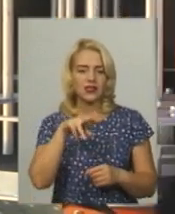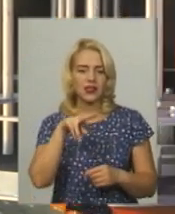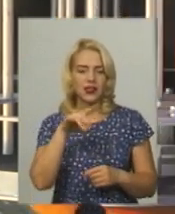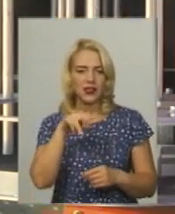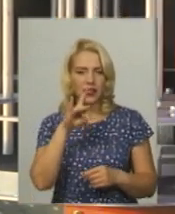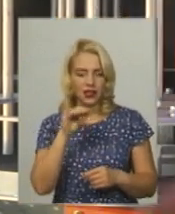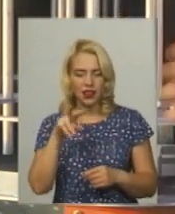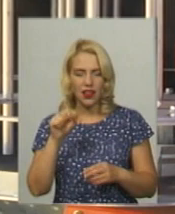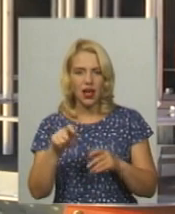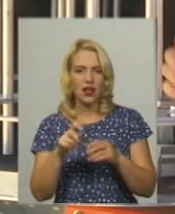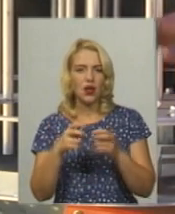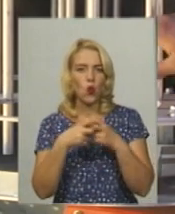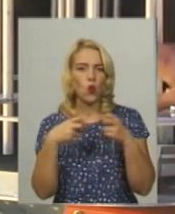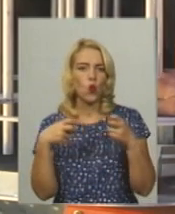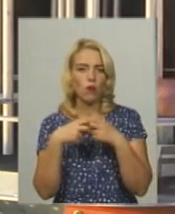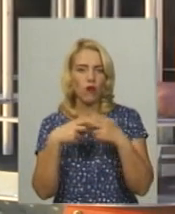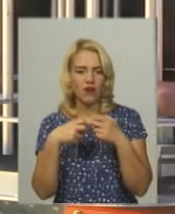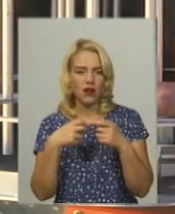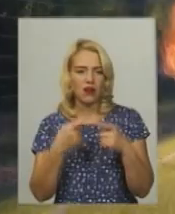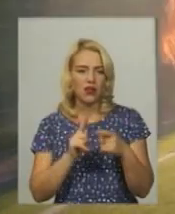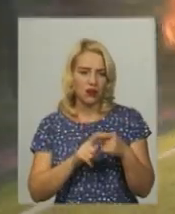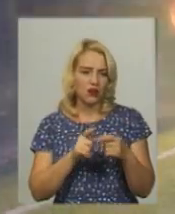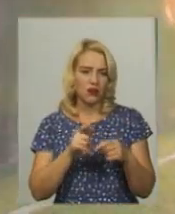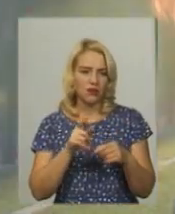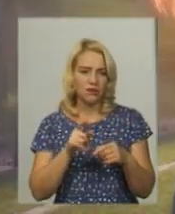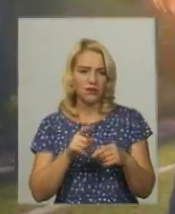Ми бігаємо і стріляємо один в одного, і це дуже динамічно.